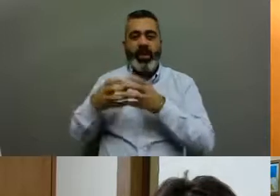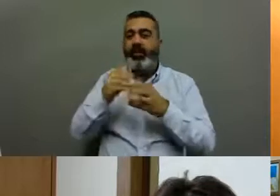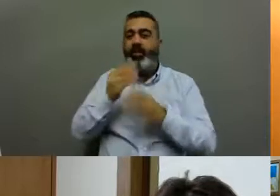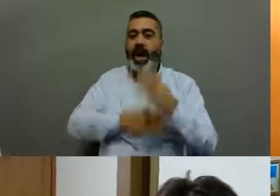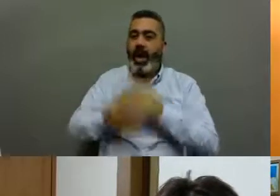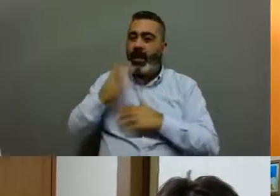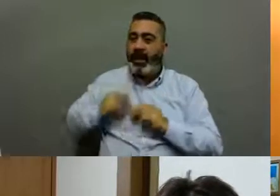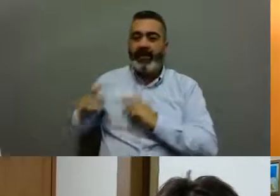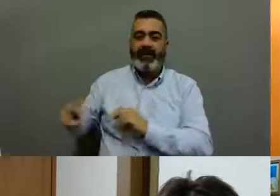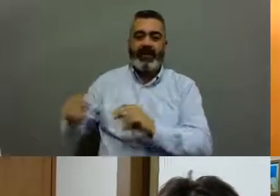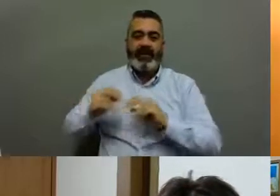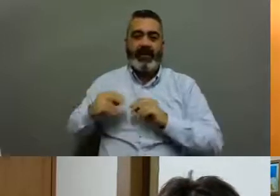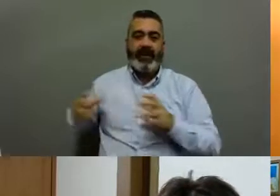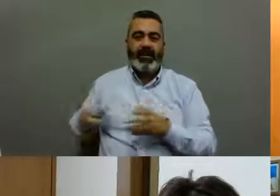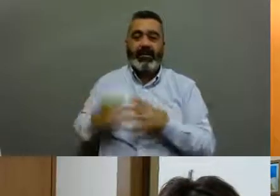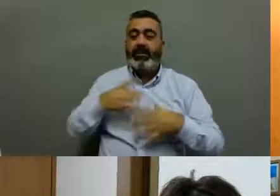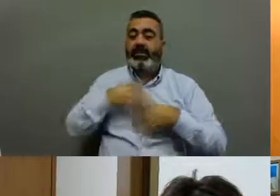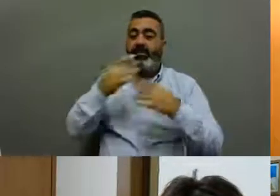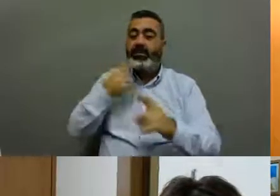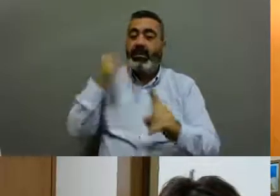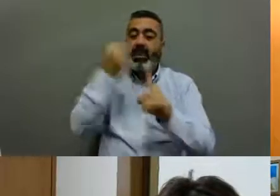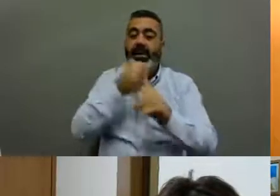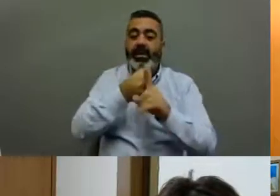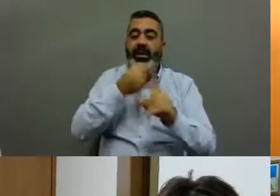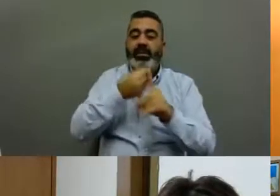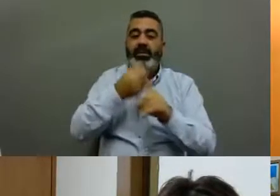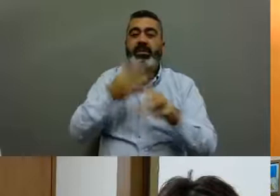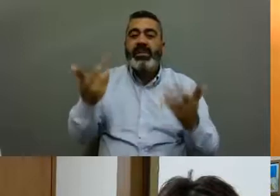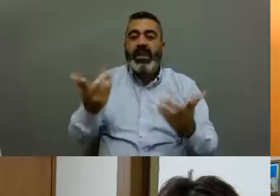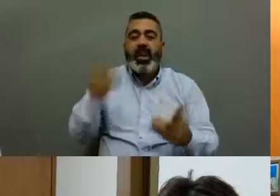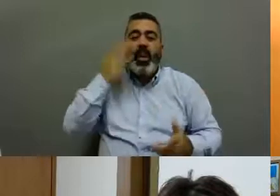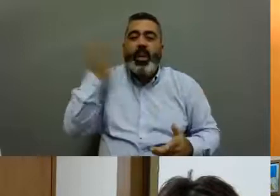τη δική μου, να μπορέσουμε να διεκδικήσουμε και πάλι το ξαναλέω τα αυτονόητα.